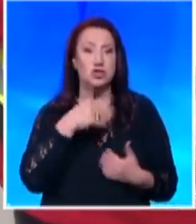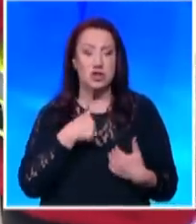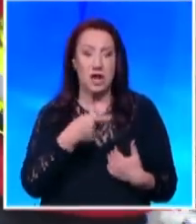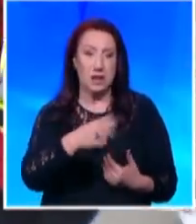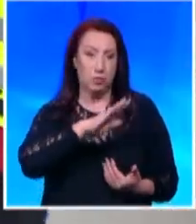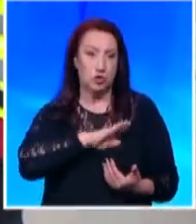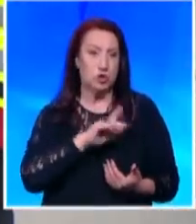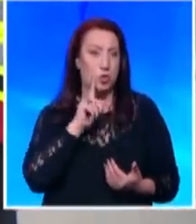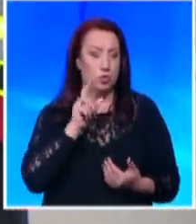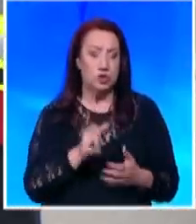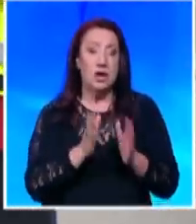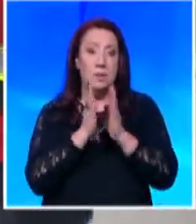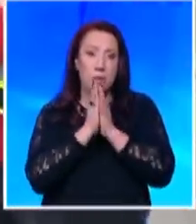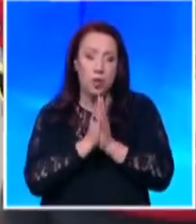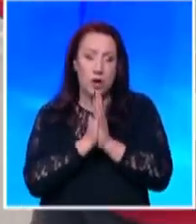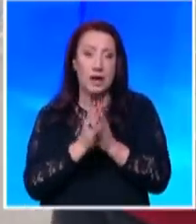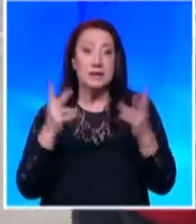пътищата.